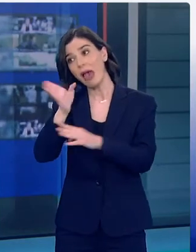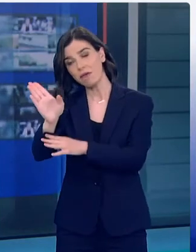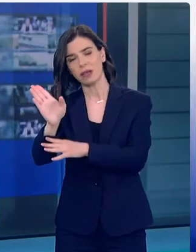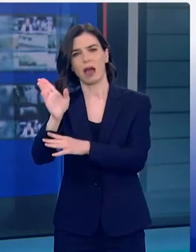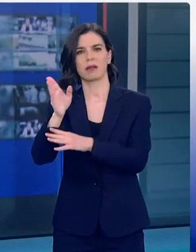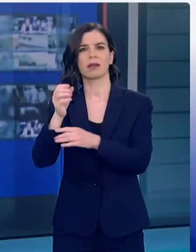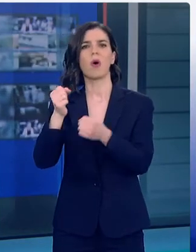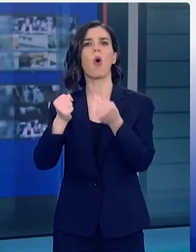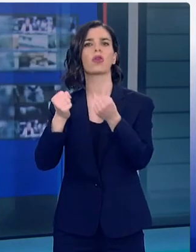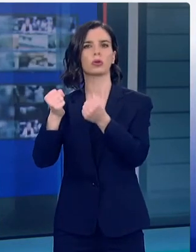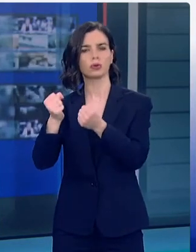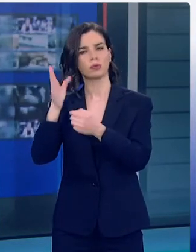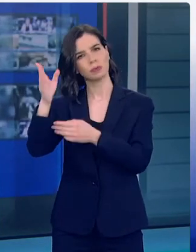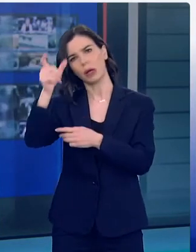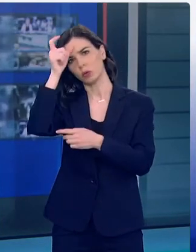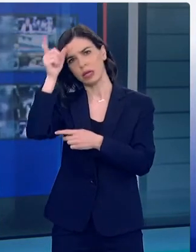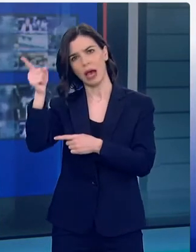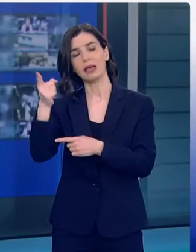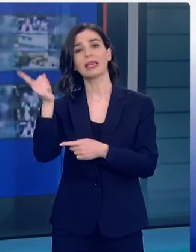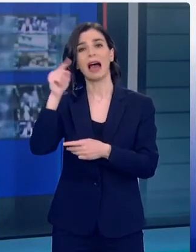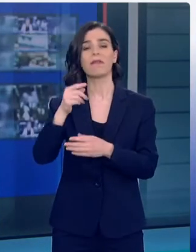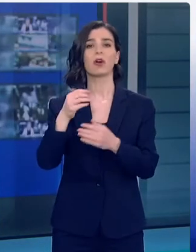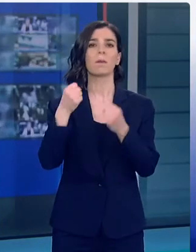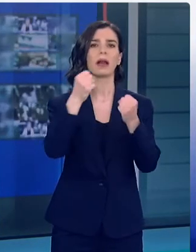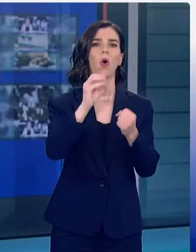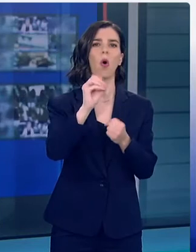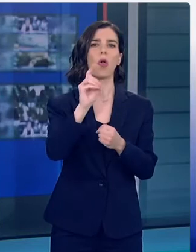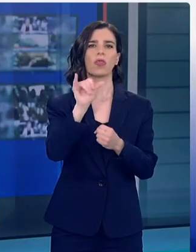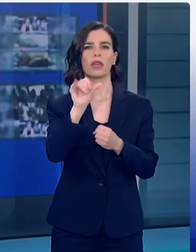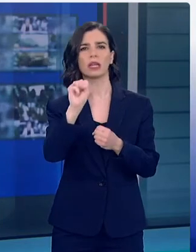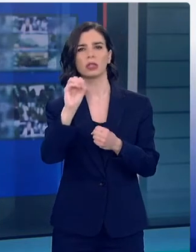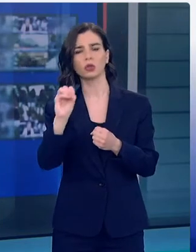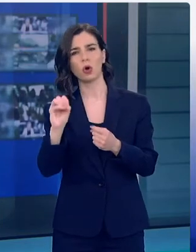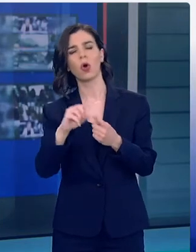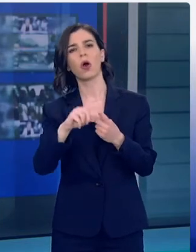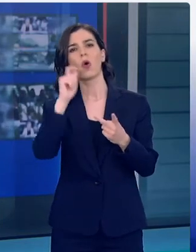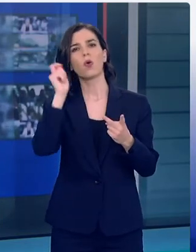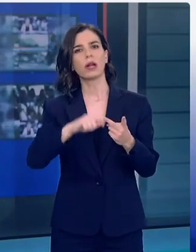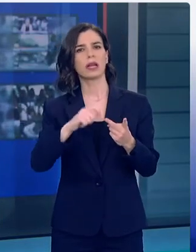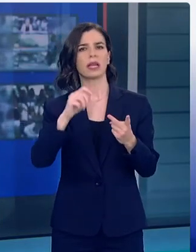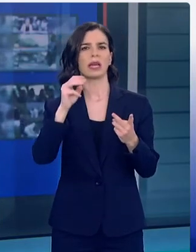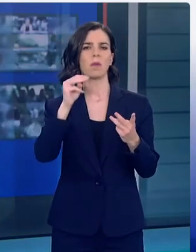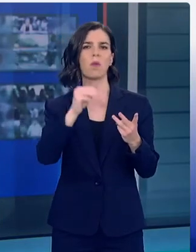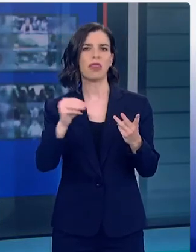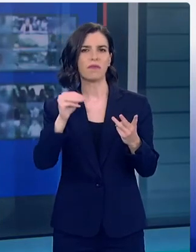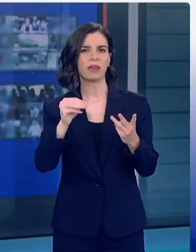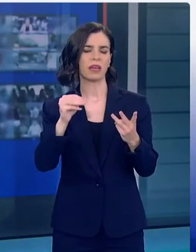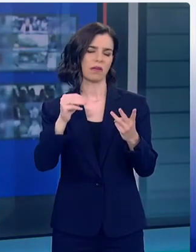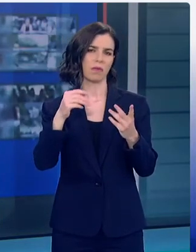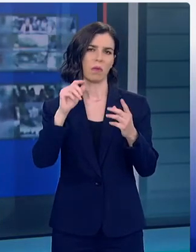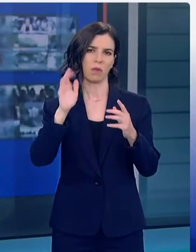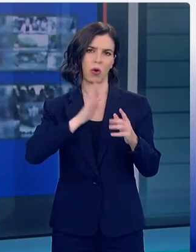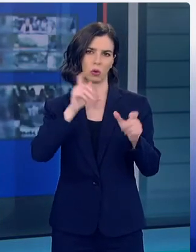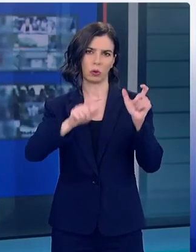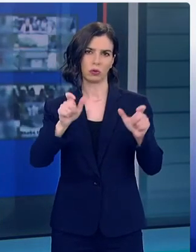έφτασαν στη γείτονα χώρα, ενώ αύριο αναχωρούν οδικώς για Οδυσσό οι Ουκρανοί, Μολδαβοί και Βούλγαροι πολίτες. Έχει ήδη εξασφαλιστεί η